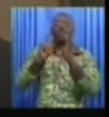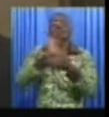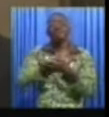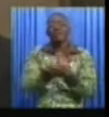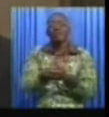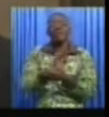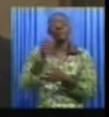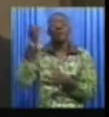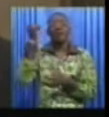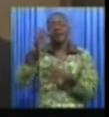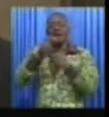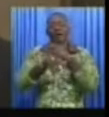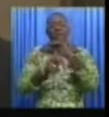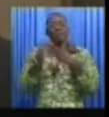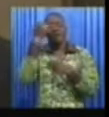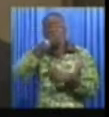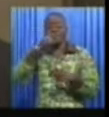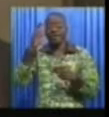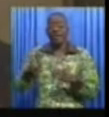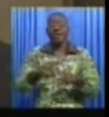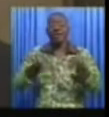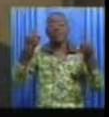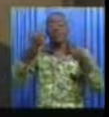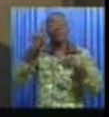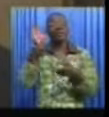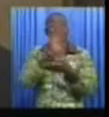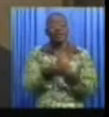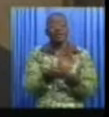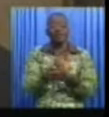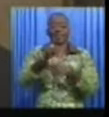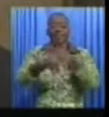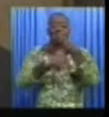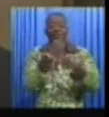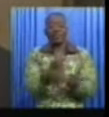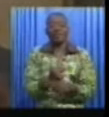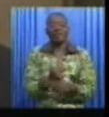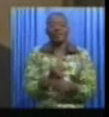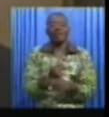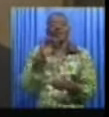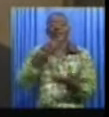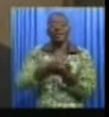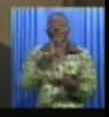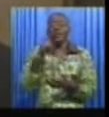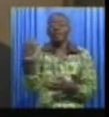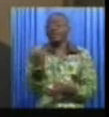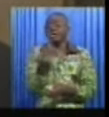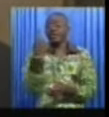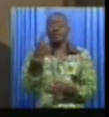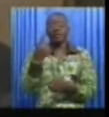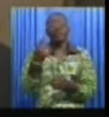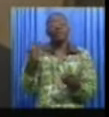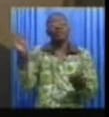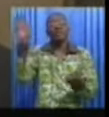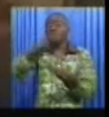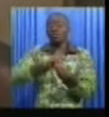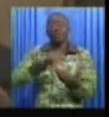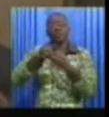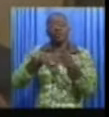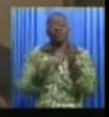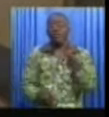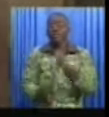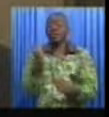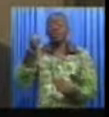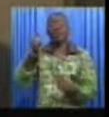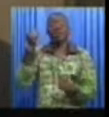de parler de cinéma nationaux. C'est-à-dire, le cinéma africain, c'est la somme de toutes ces cinématographies nationales. Il ne faut pas partir